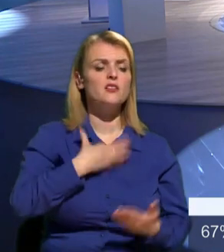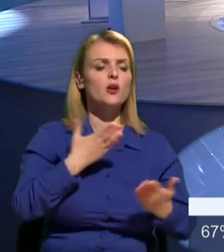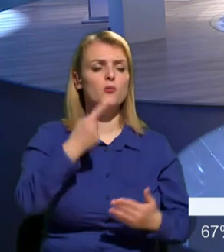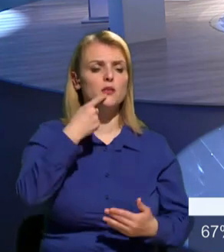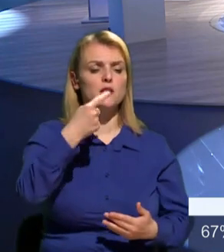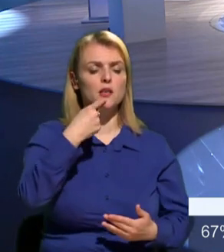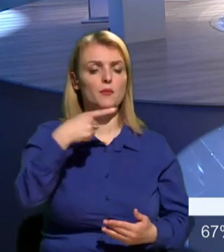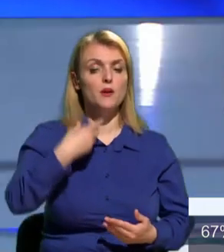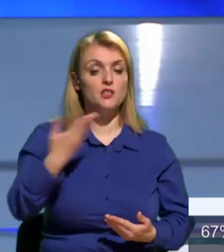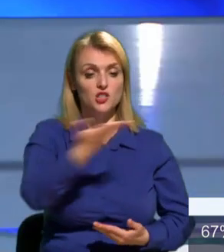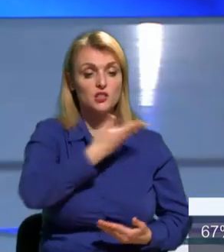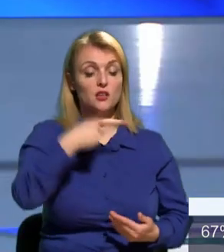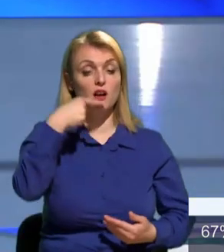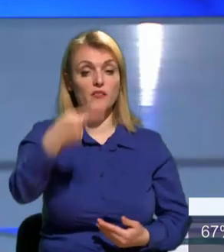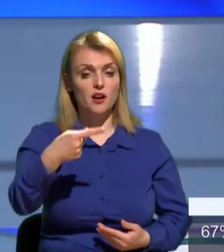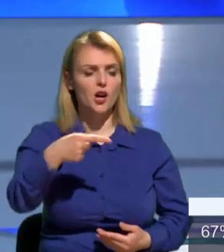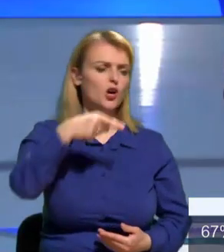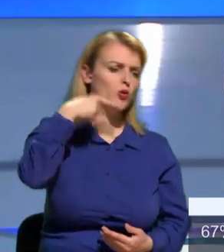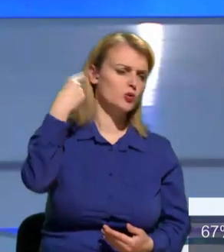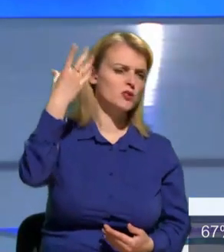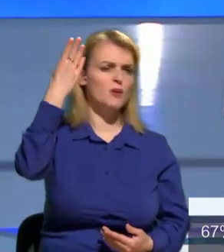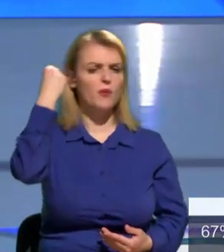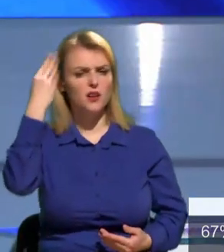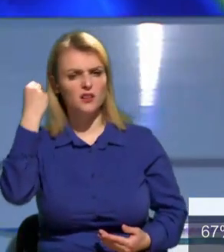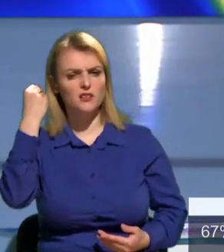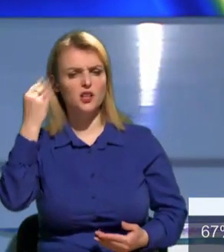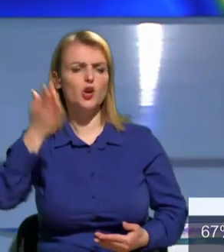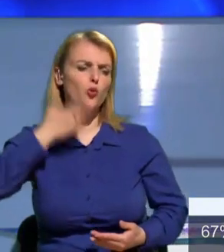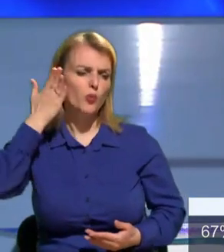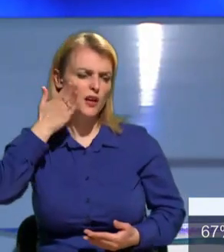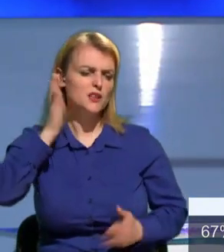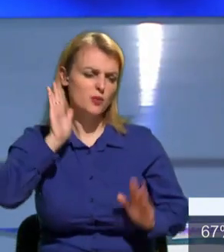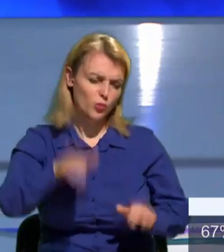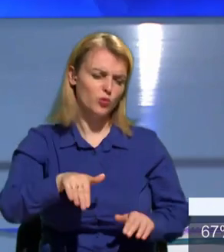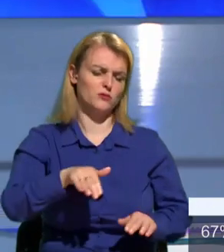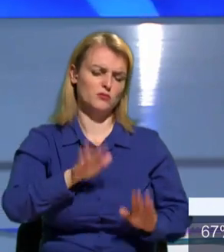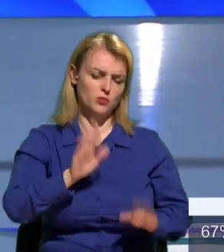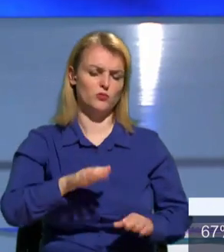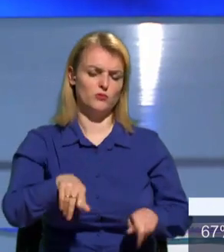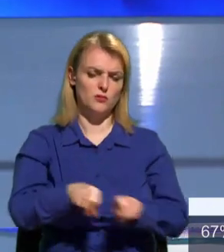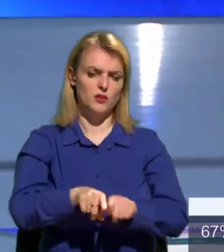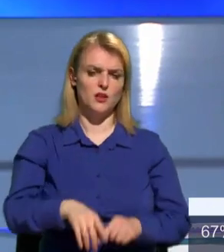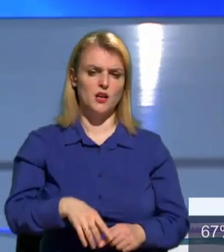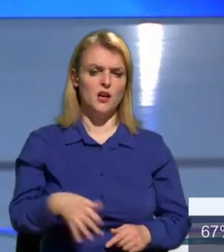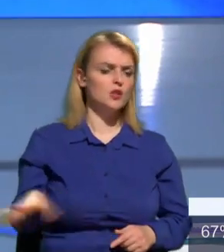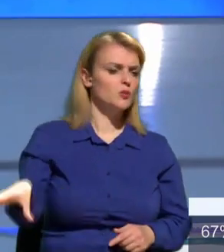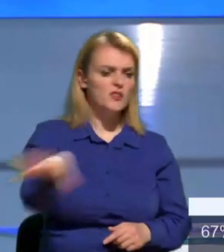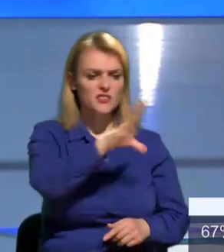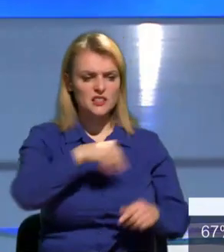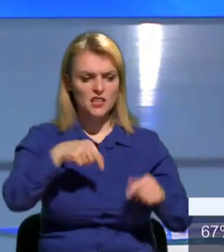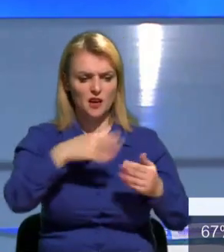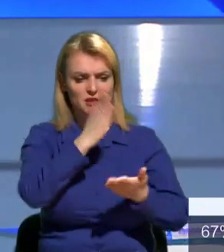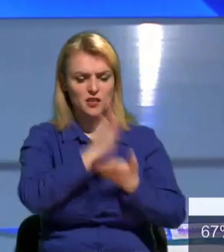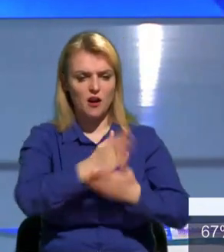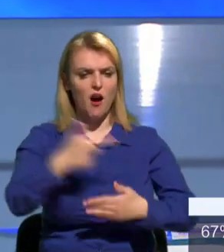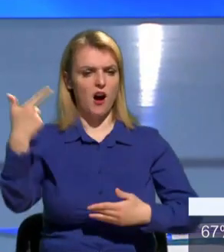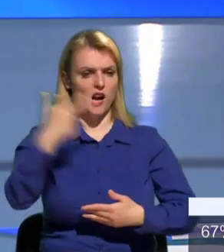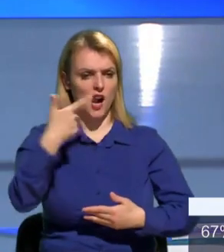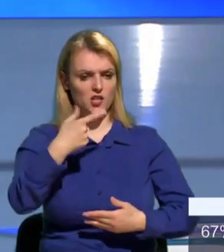общаемся. Русский, молдавский, кто-то называет его румынским. Но мы все граждане единой